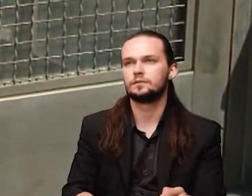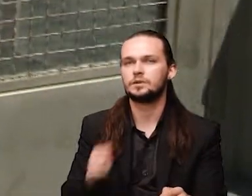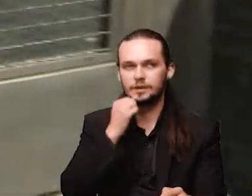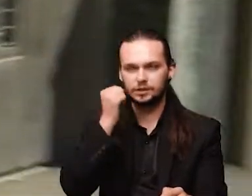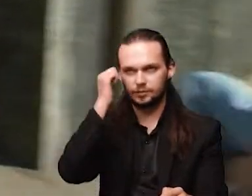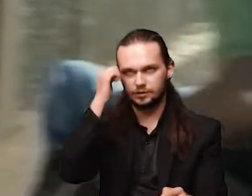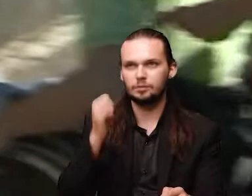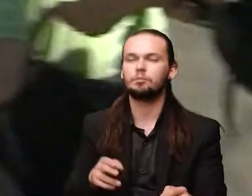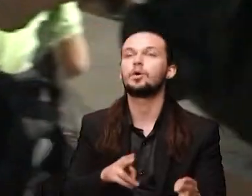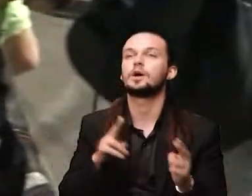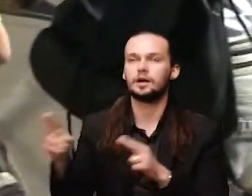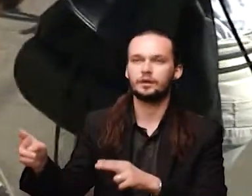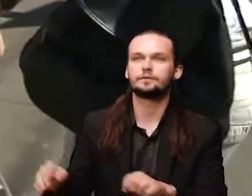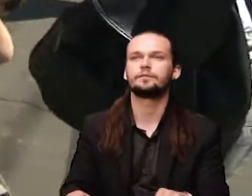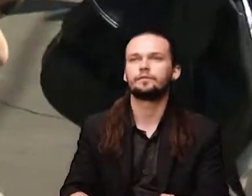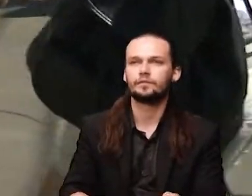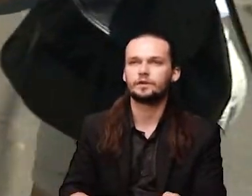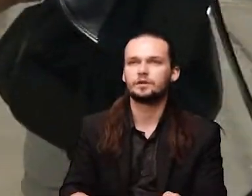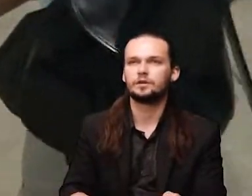поехали. Спасибо.